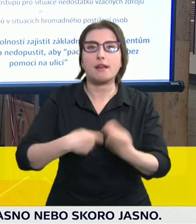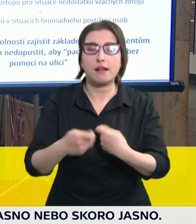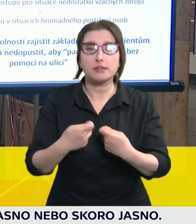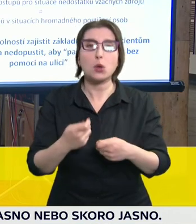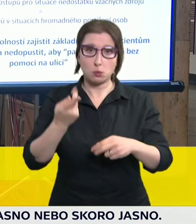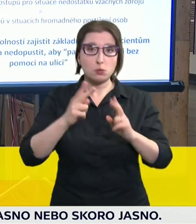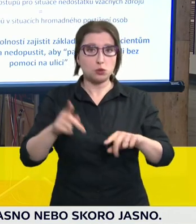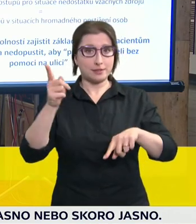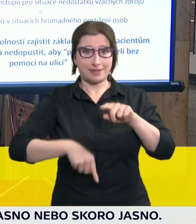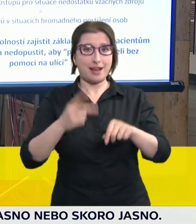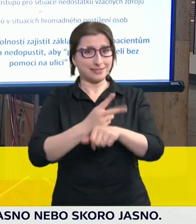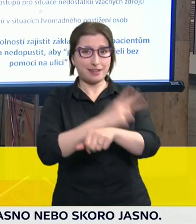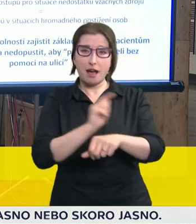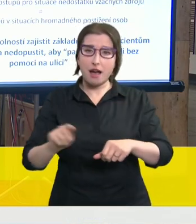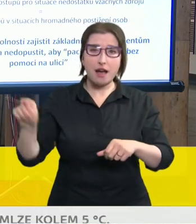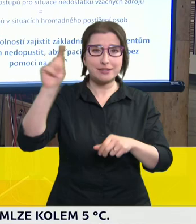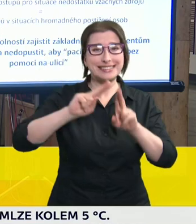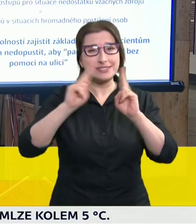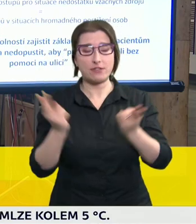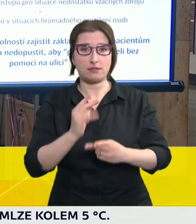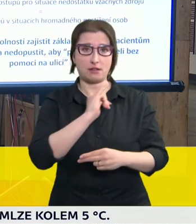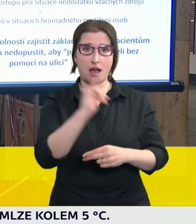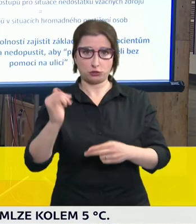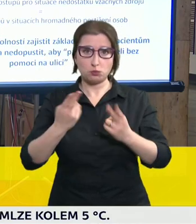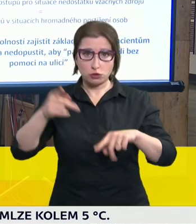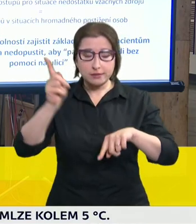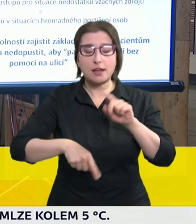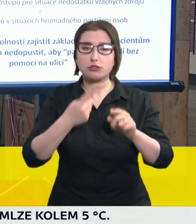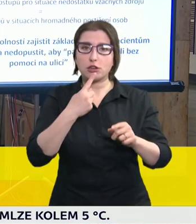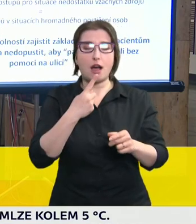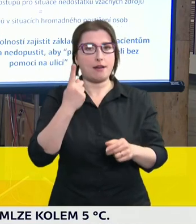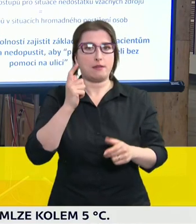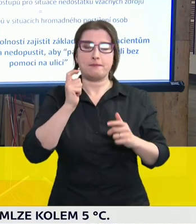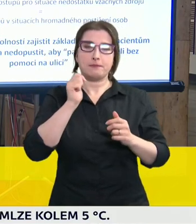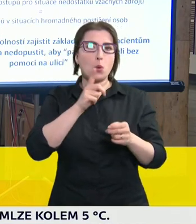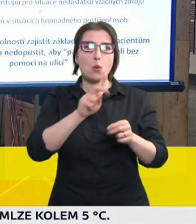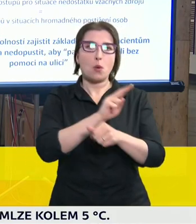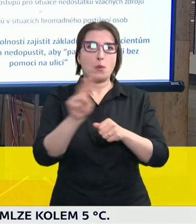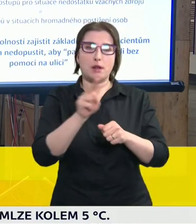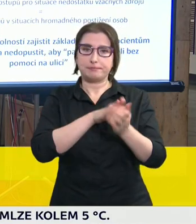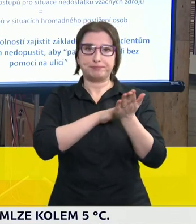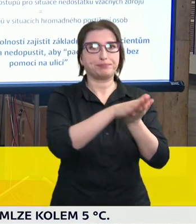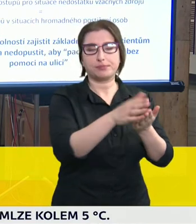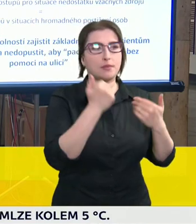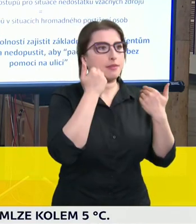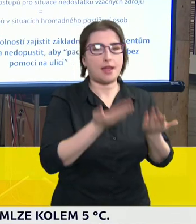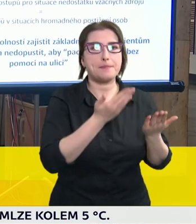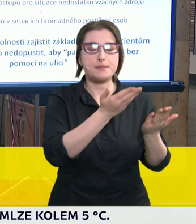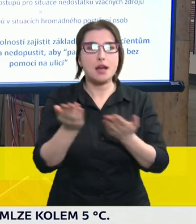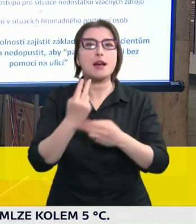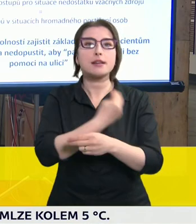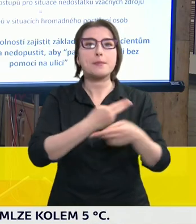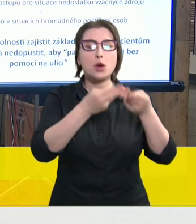Je nutno jasně říci, že vyčerpání kapacity lůžek intenzivní péče nebo lůžek v nemocnicích